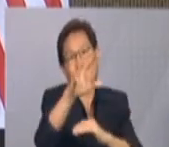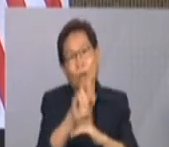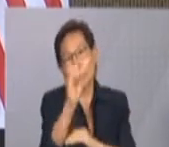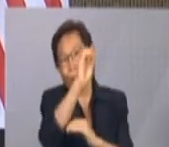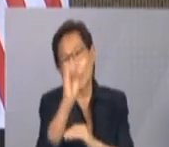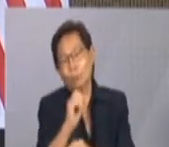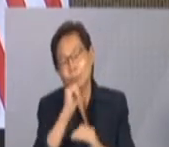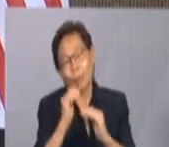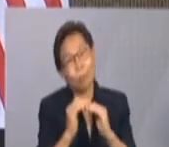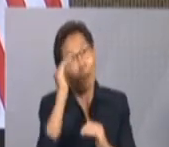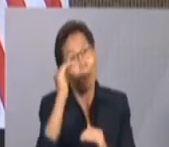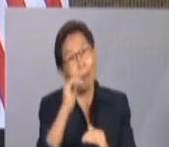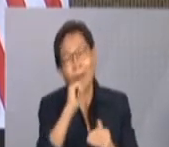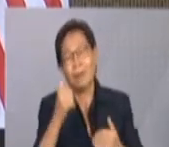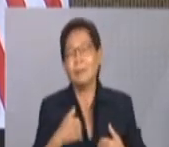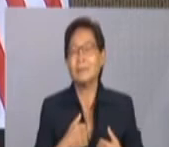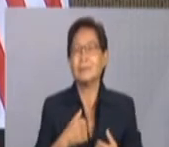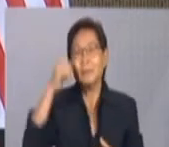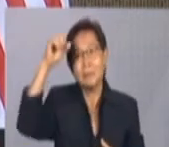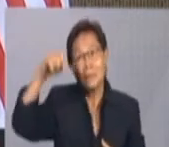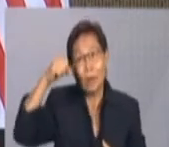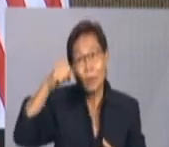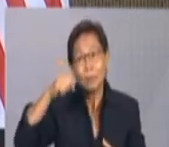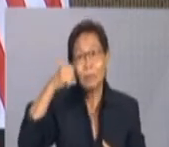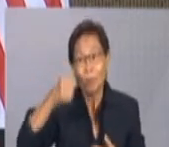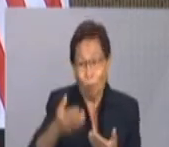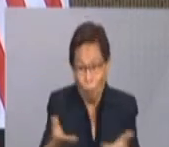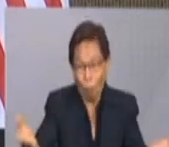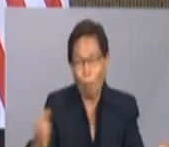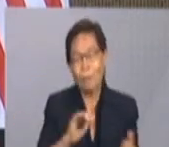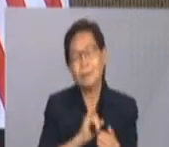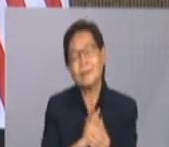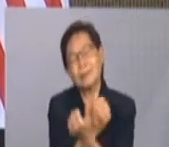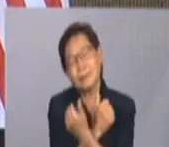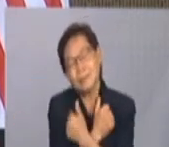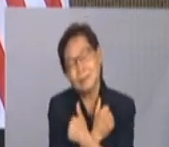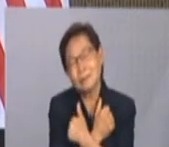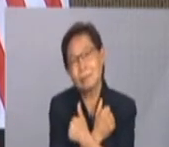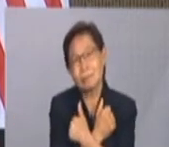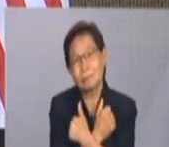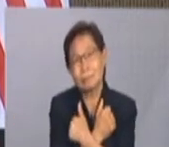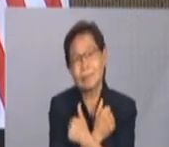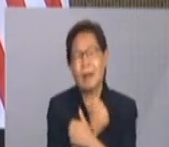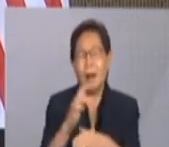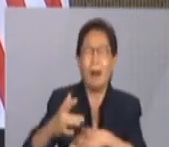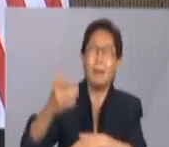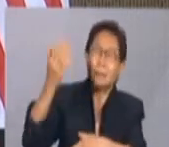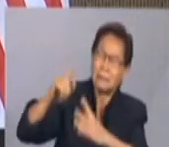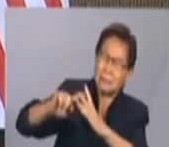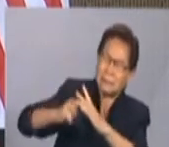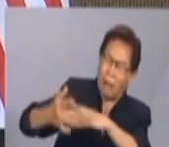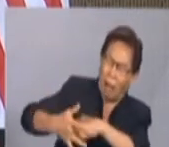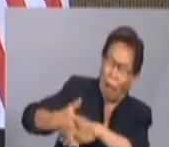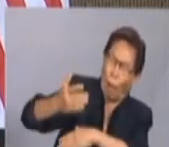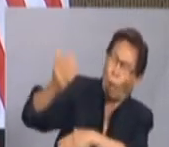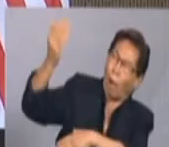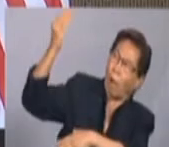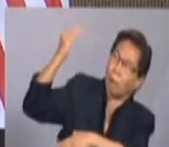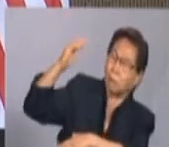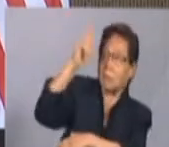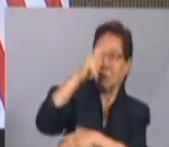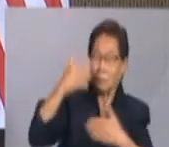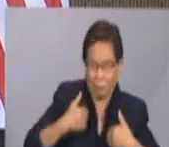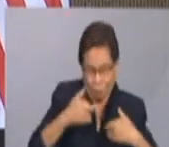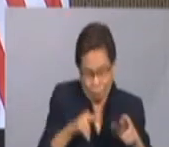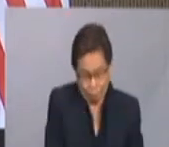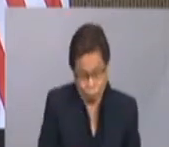dari Yunus dari yang saya kasih Sekian sejak dari awal kerajaan mempunyai perancangan